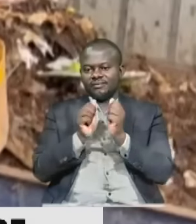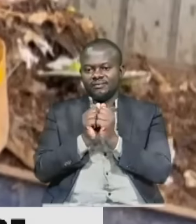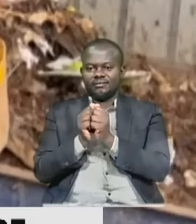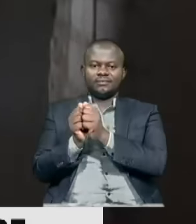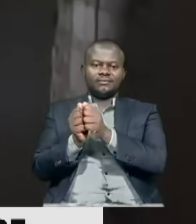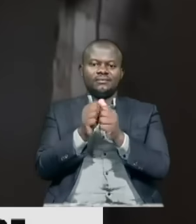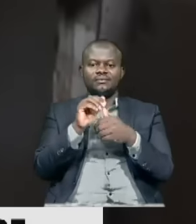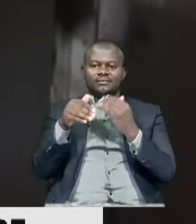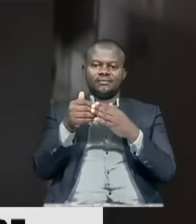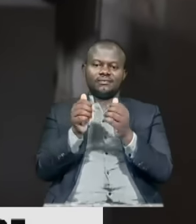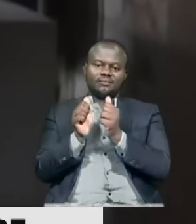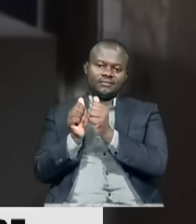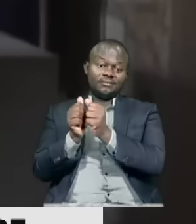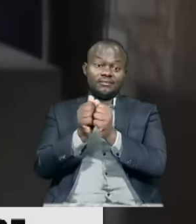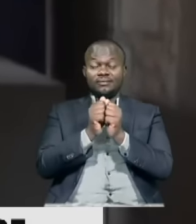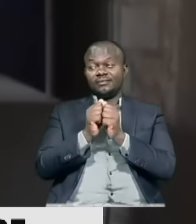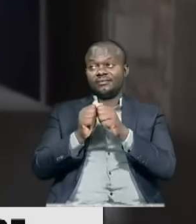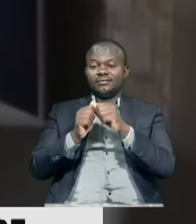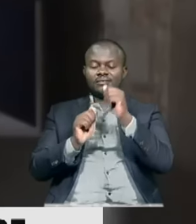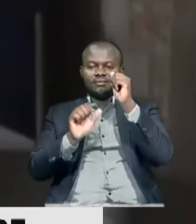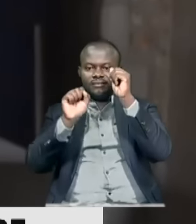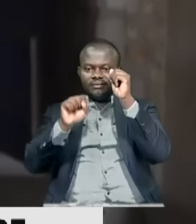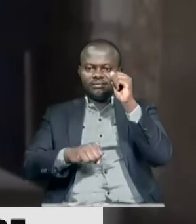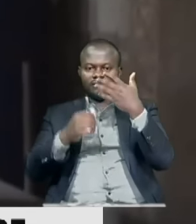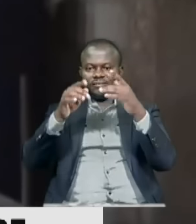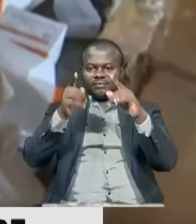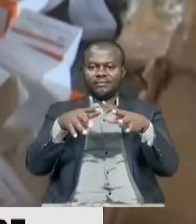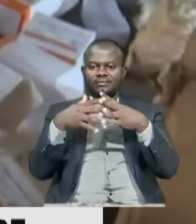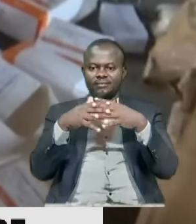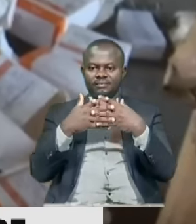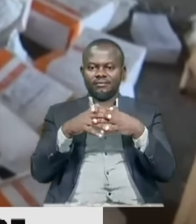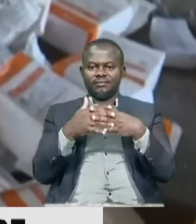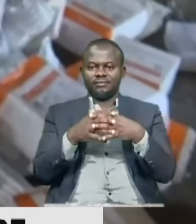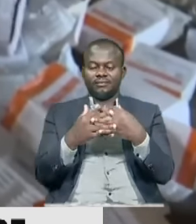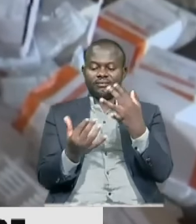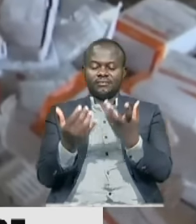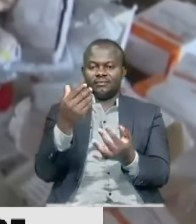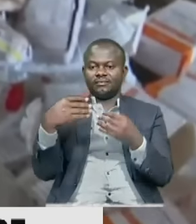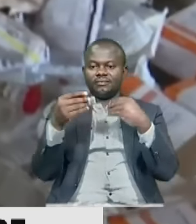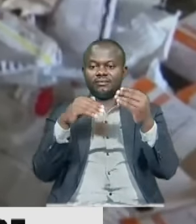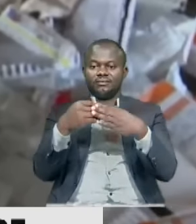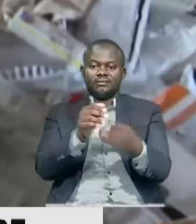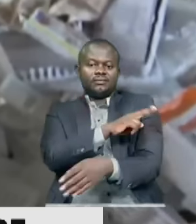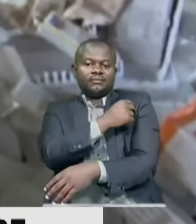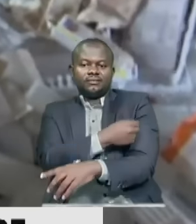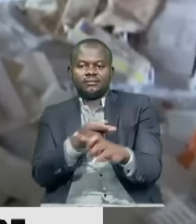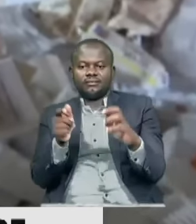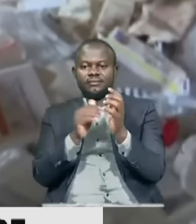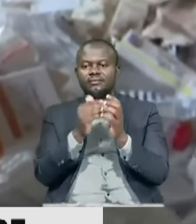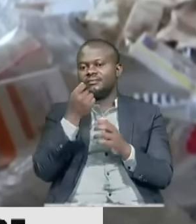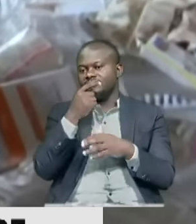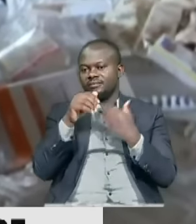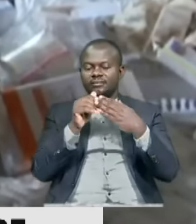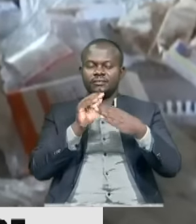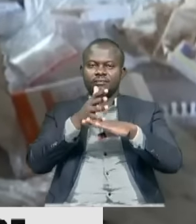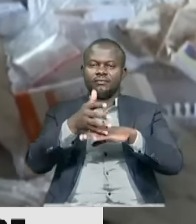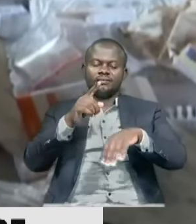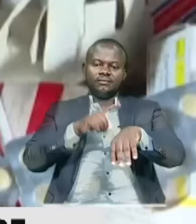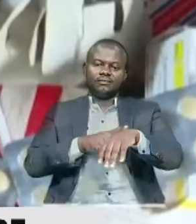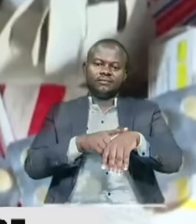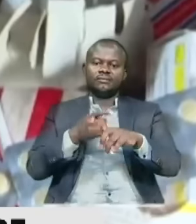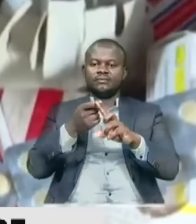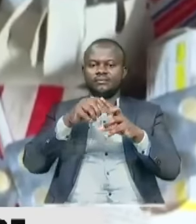bimoteri byo mu Majyepfo ahamaze kugezwa imashini zabugenewe zitwika ibikoresho byo kwa muganga ndetse n'imiti yarengeje igihe